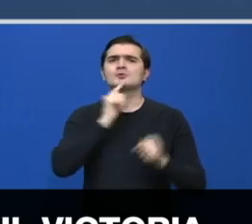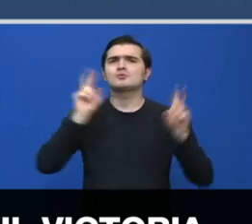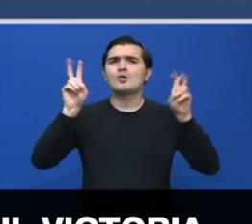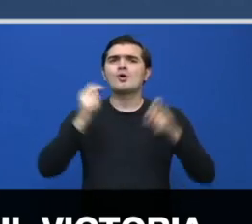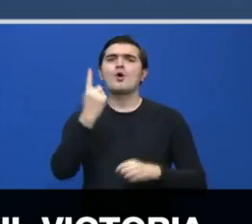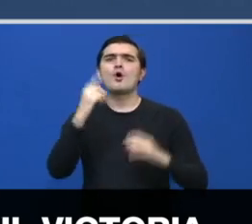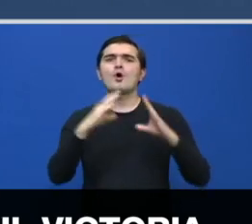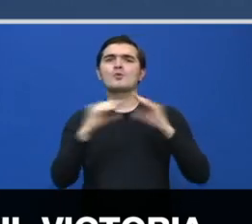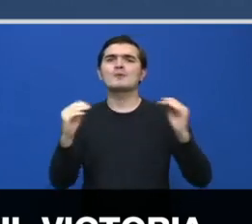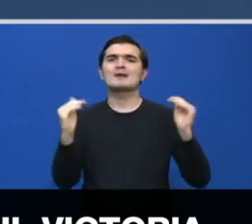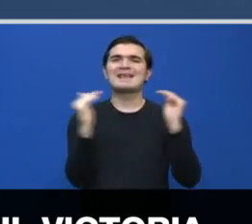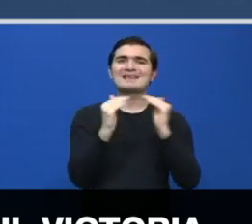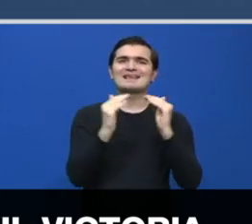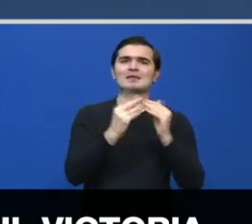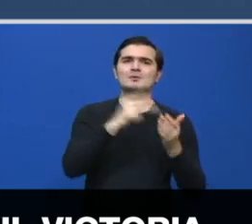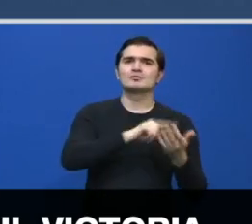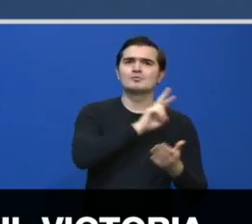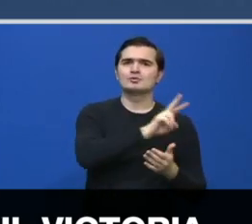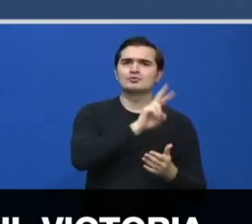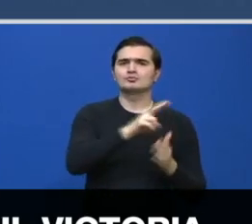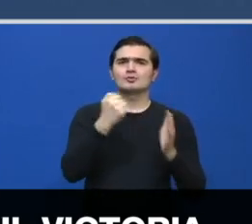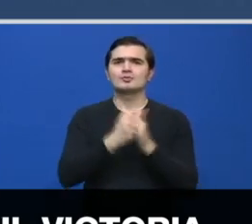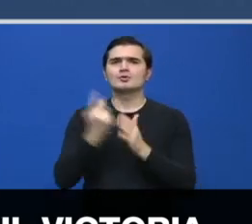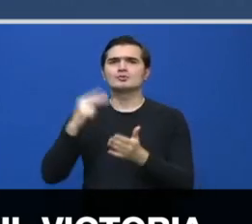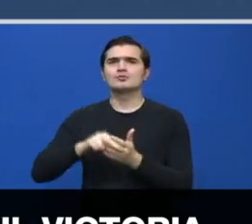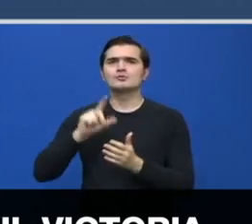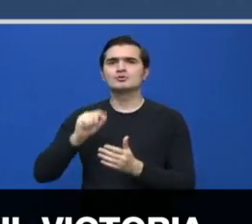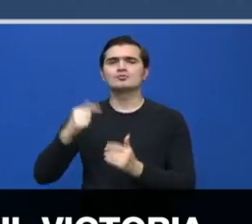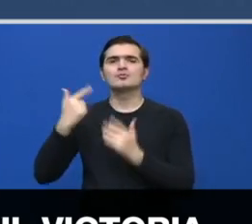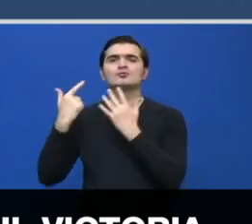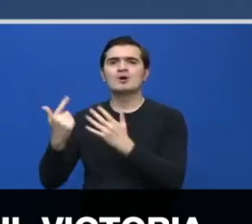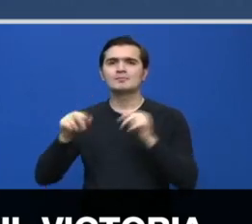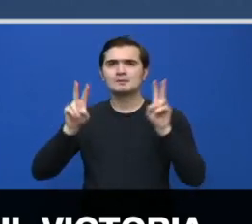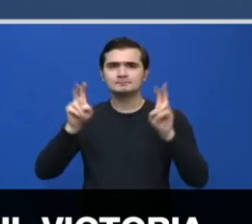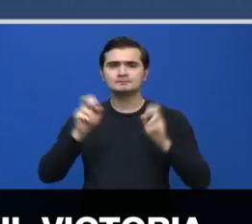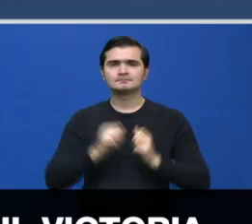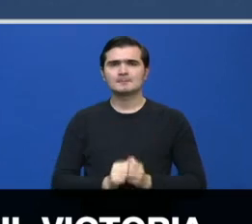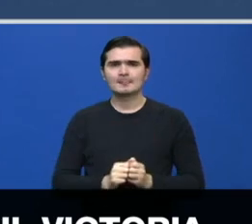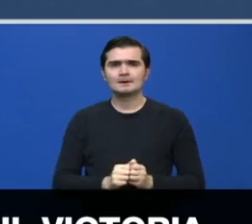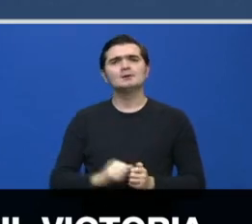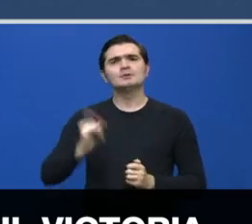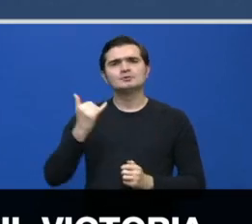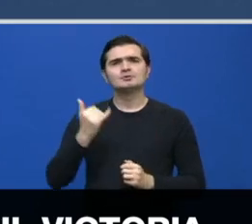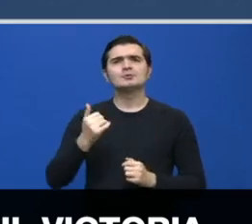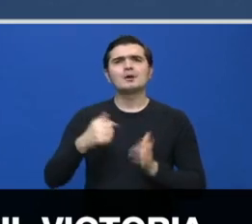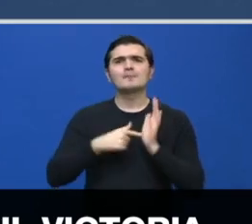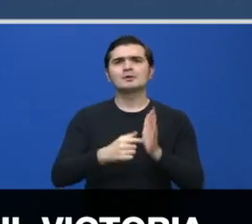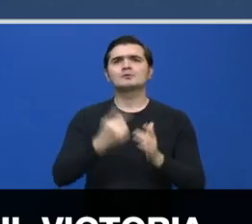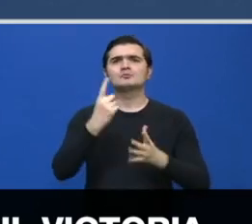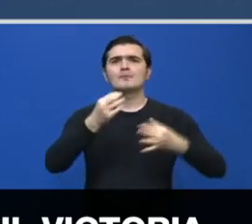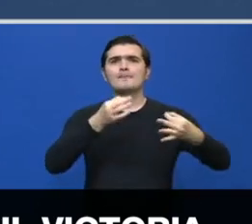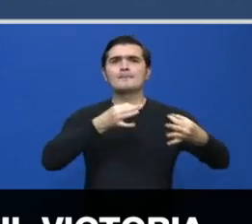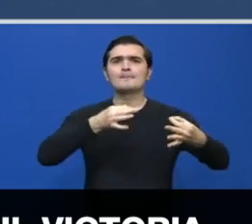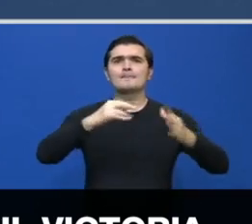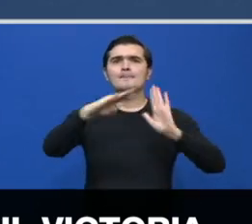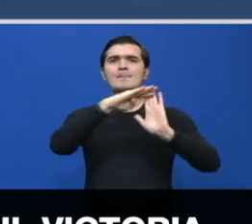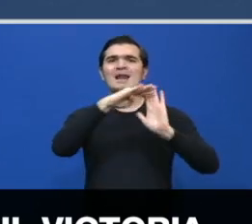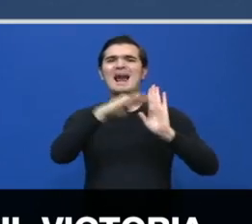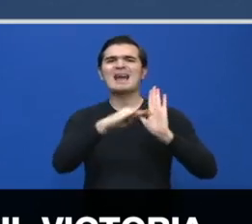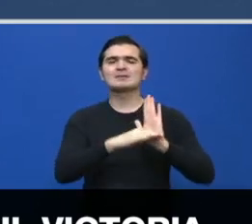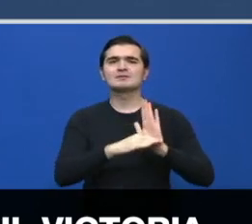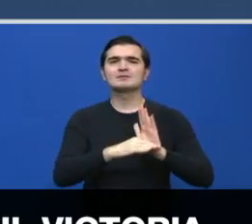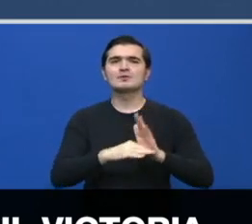echitabilă 2022-2027. De asemenea, și un plan operațional de implementare a